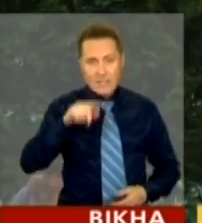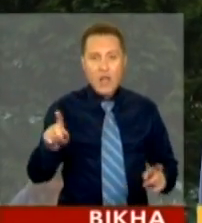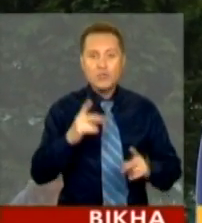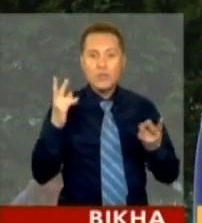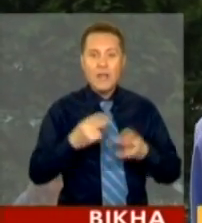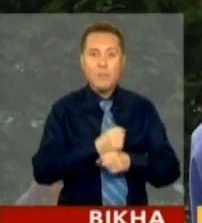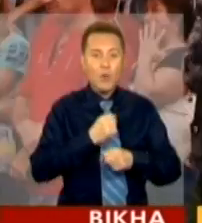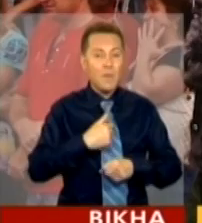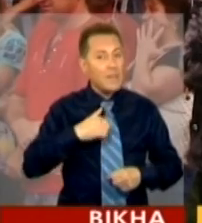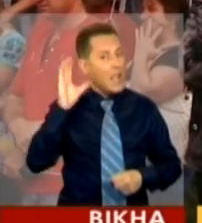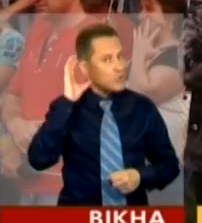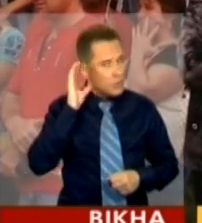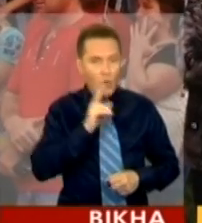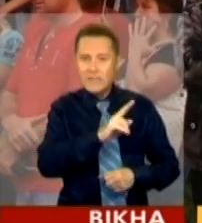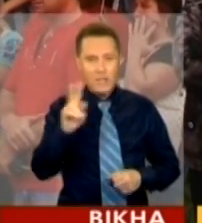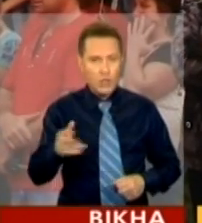мене слухати ніхто не хоче.